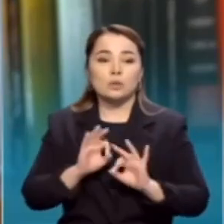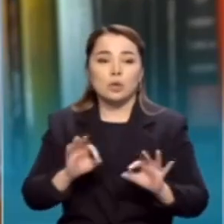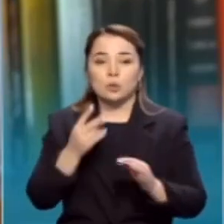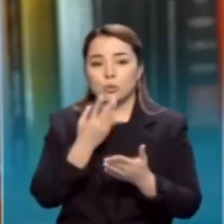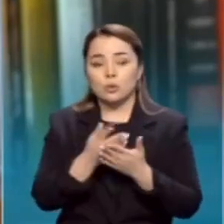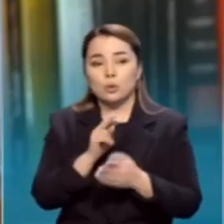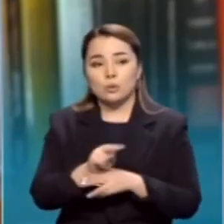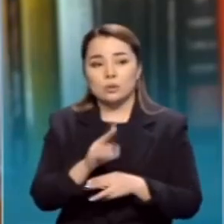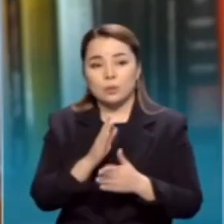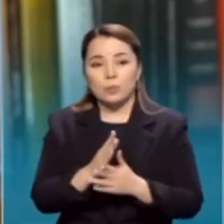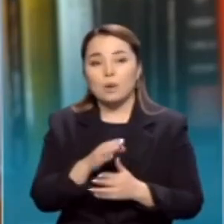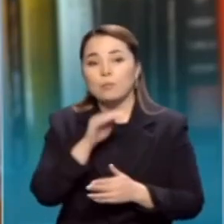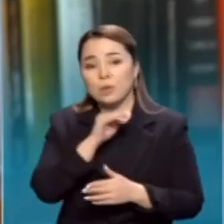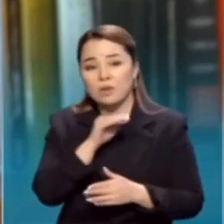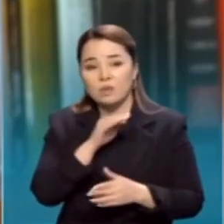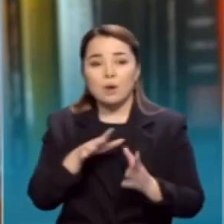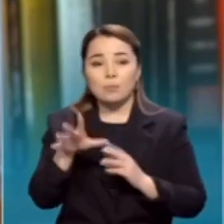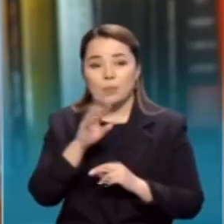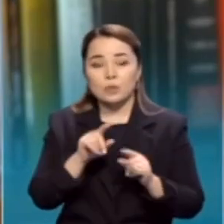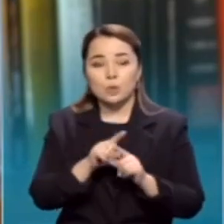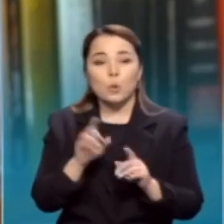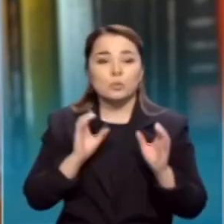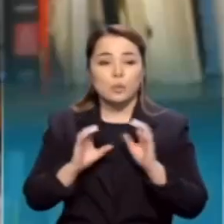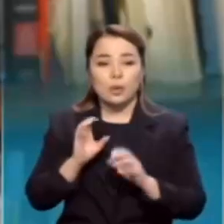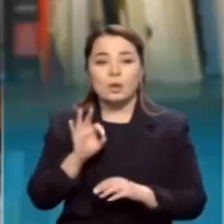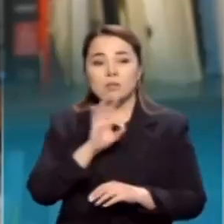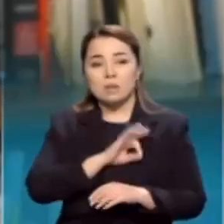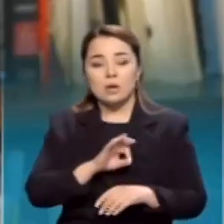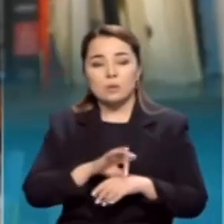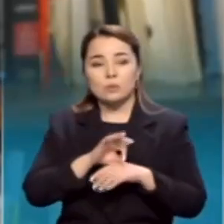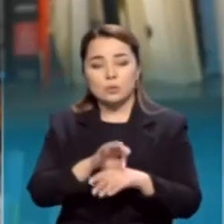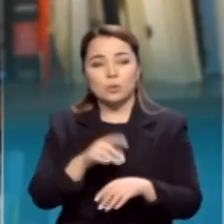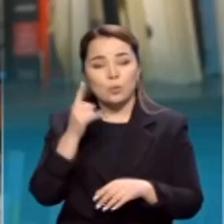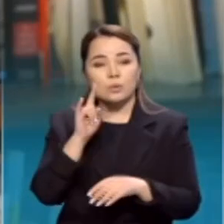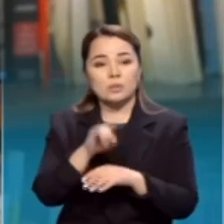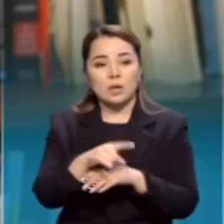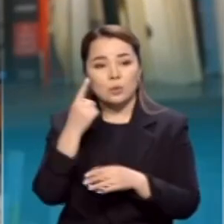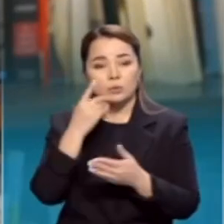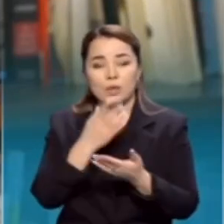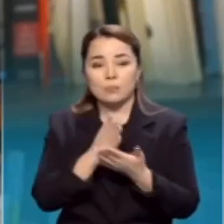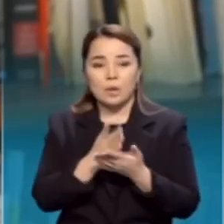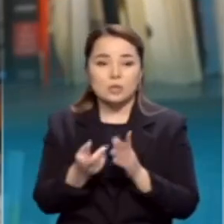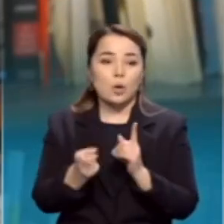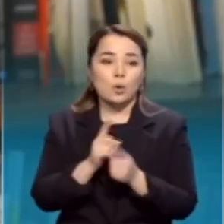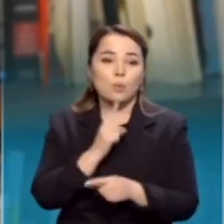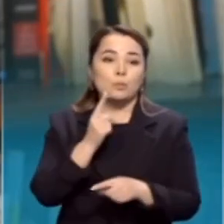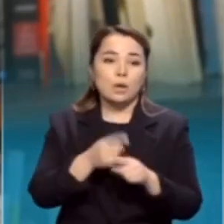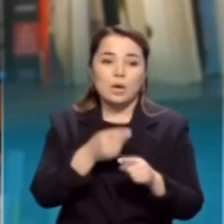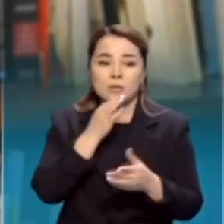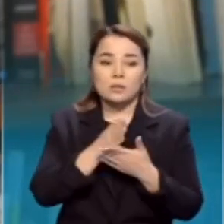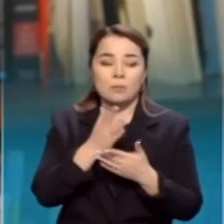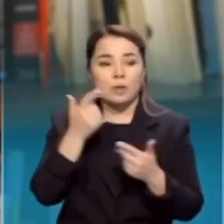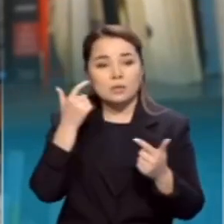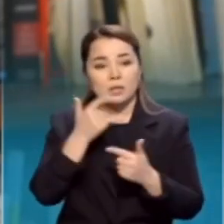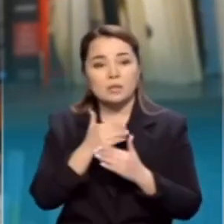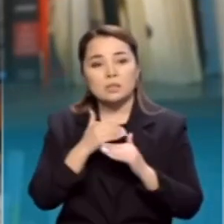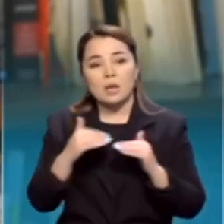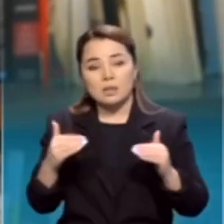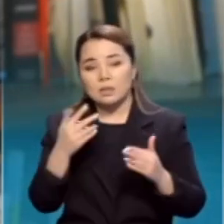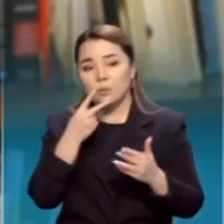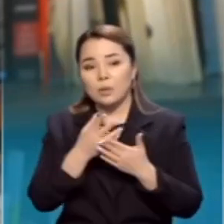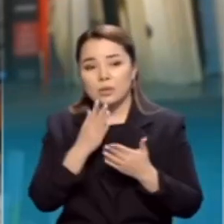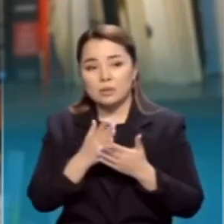үйретуіміз керек. Көптеген профессорлар мұны студенттер алдау үшін пайдаланады деп ойымдайды. Меніңше бұл оң өзгерістерге бастайды. Студенттің білім деңгейін бетпе-бет